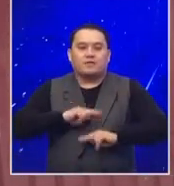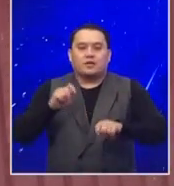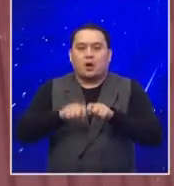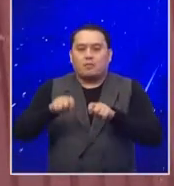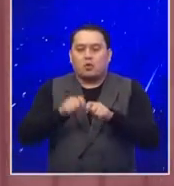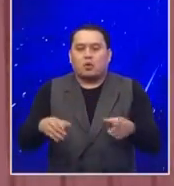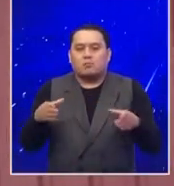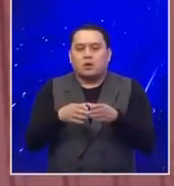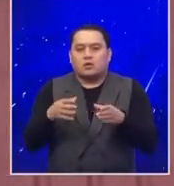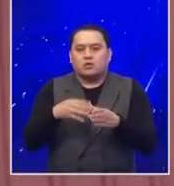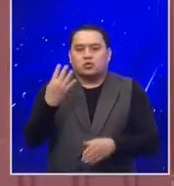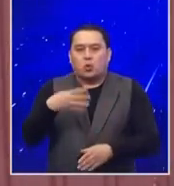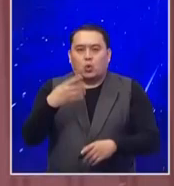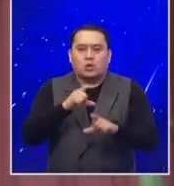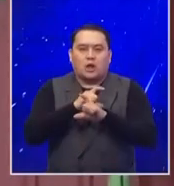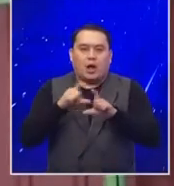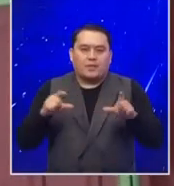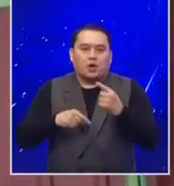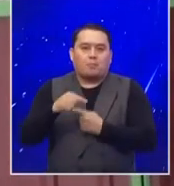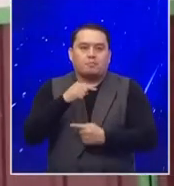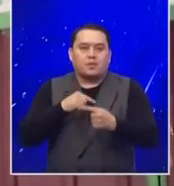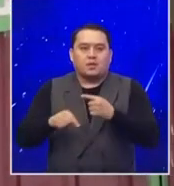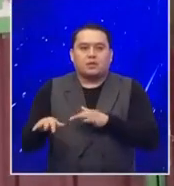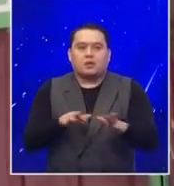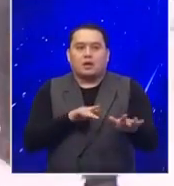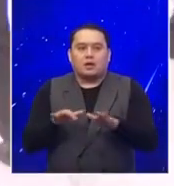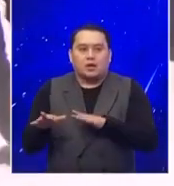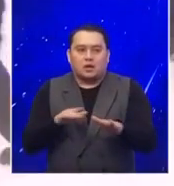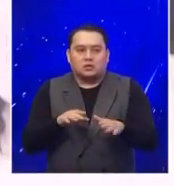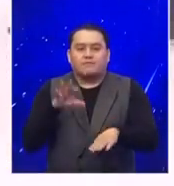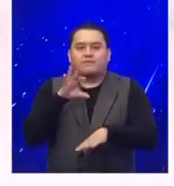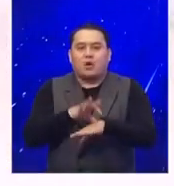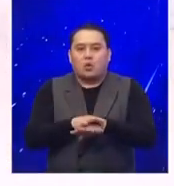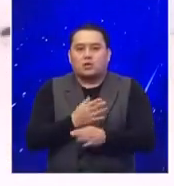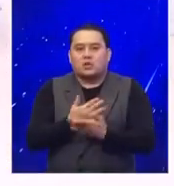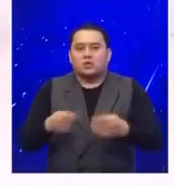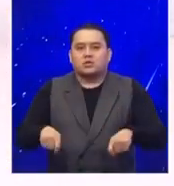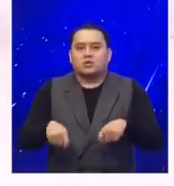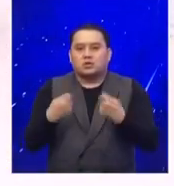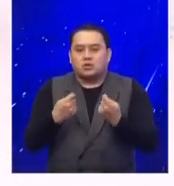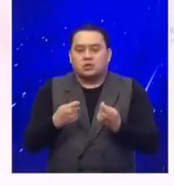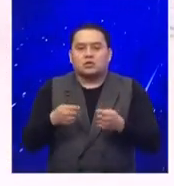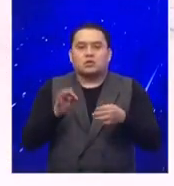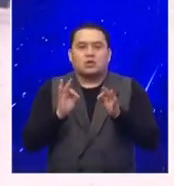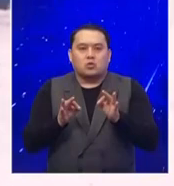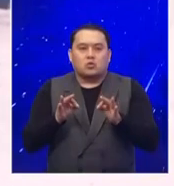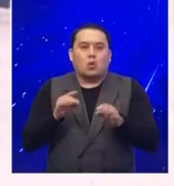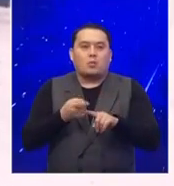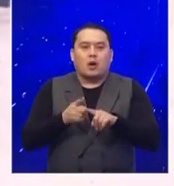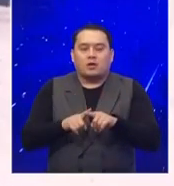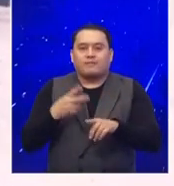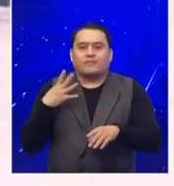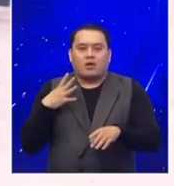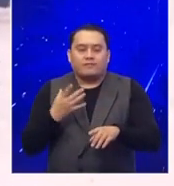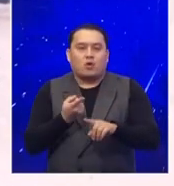мониторинговой группы проверено порядка 40 объектов предпринимательской деятельности. Зафиксировано несколько нарушений санитарных норм. Теперь владельцев